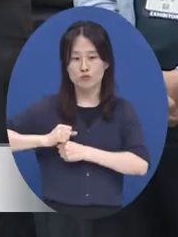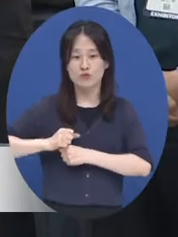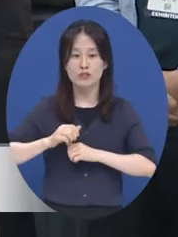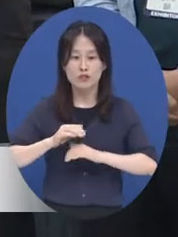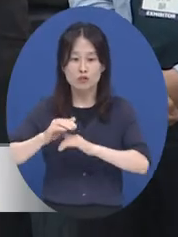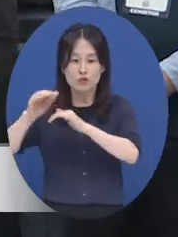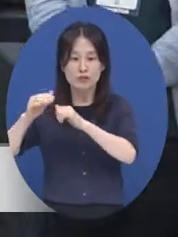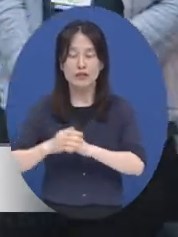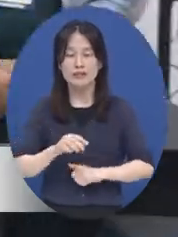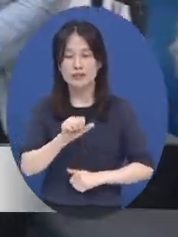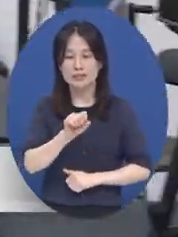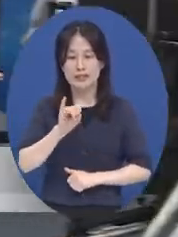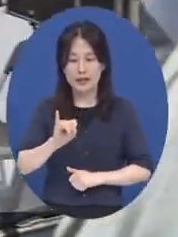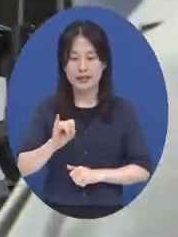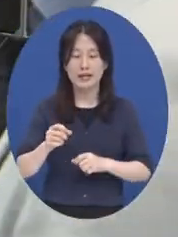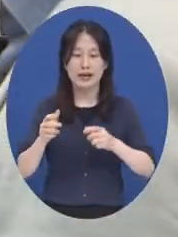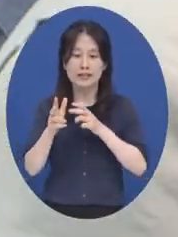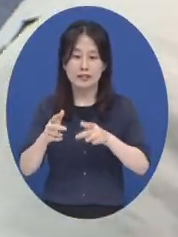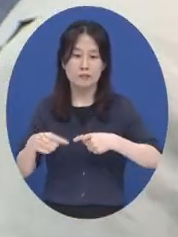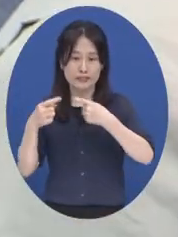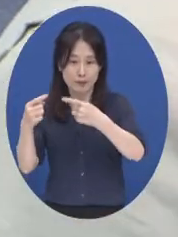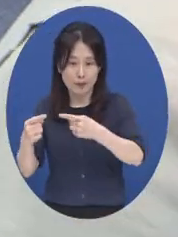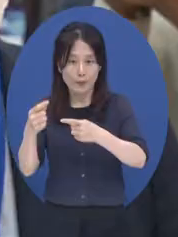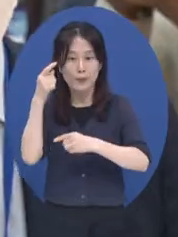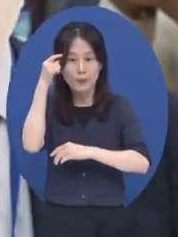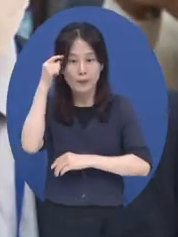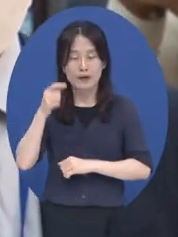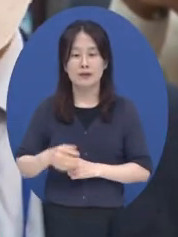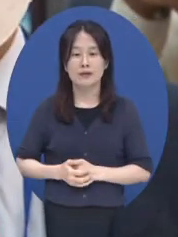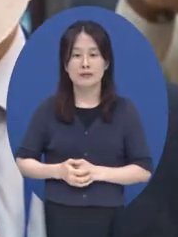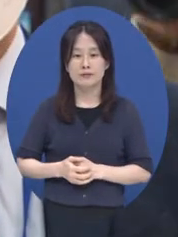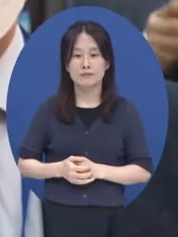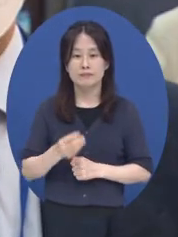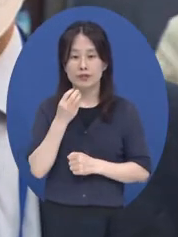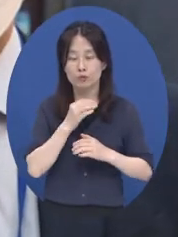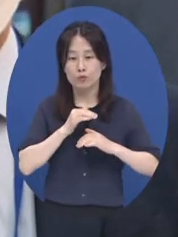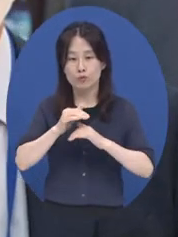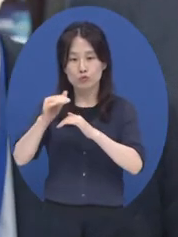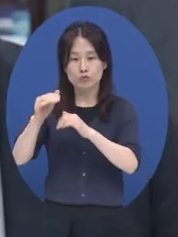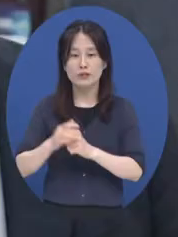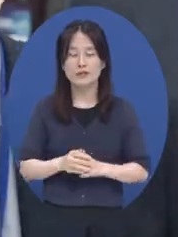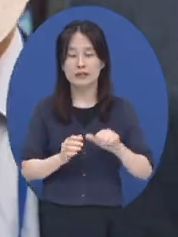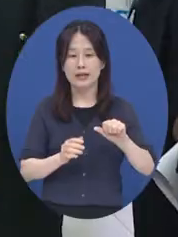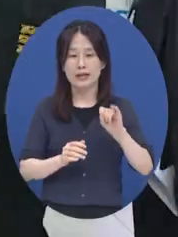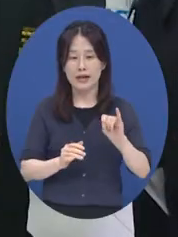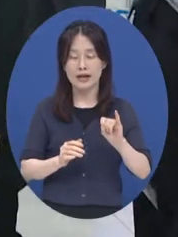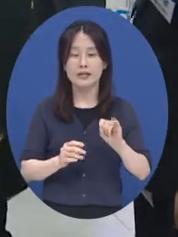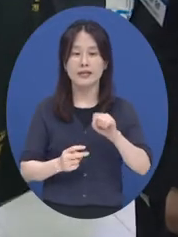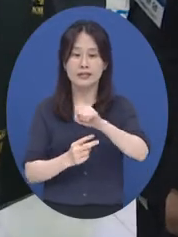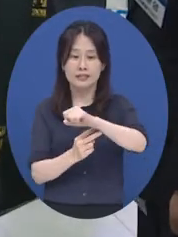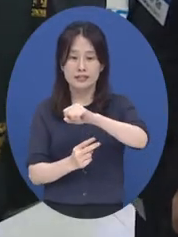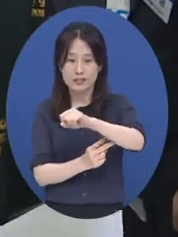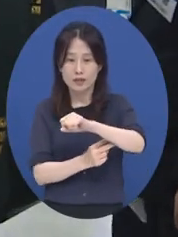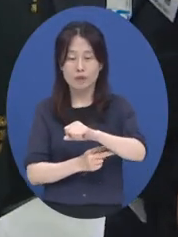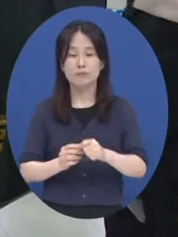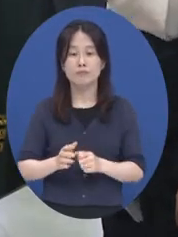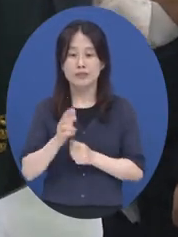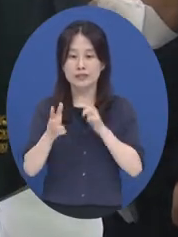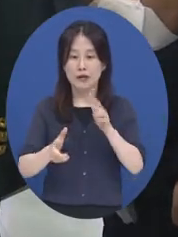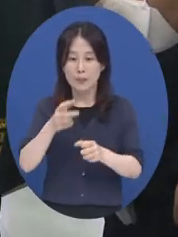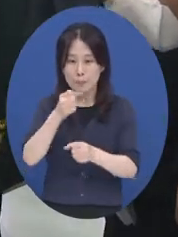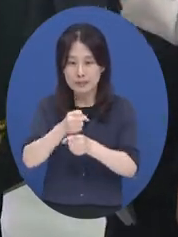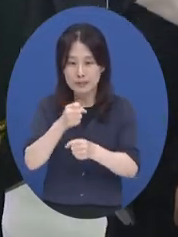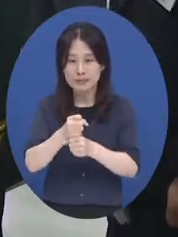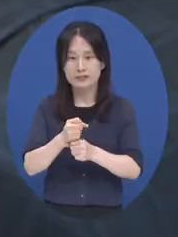드론봇, 인공지능 사업에 참여한다는 구상. 또 경기도가 추진하는 인공지능 융합 클러스터 조성과 인공지능